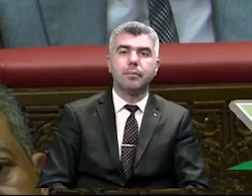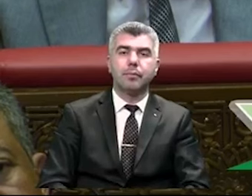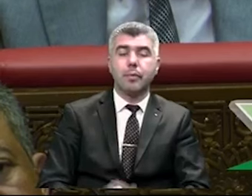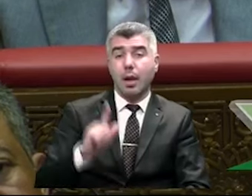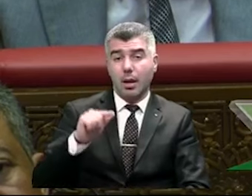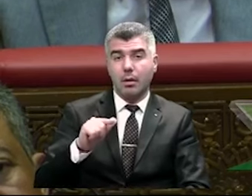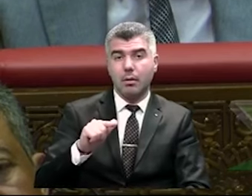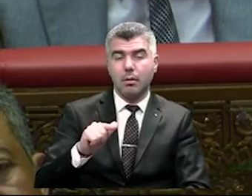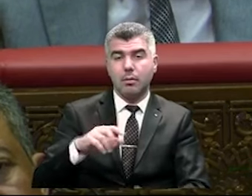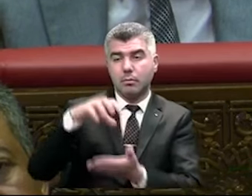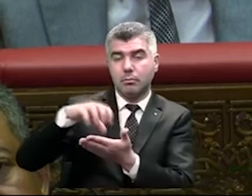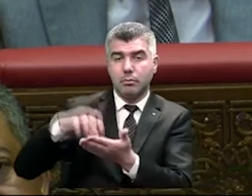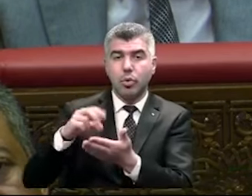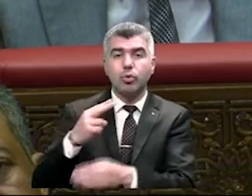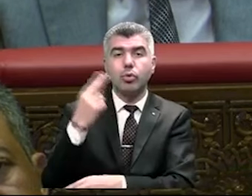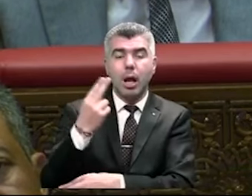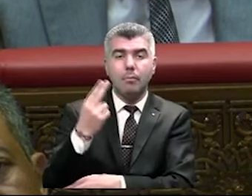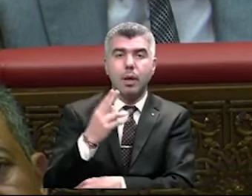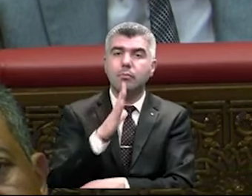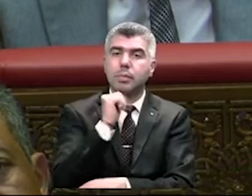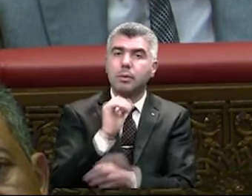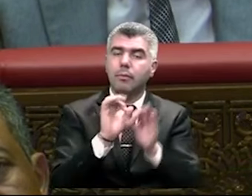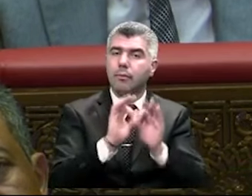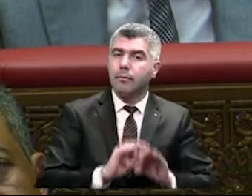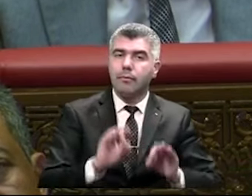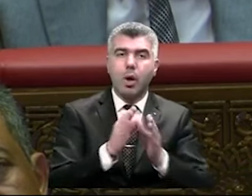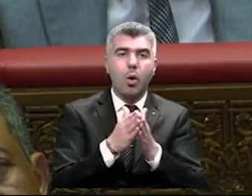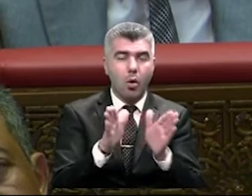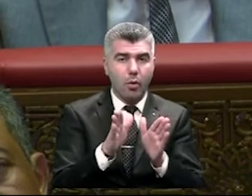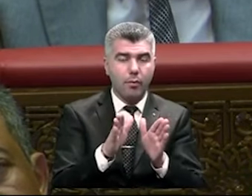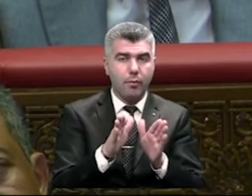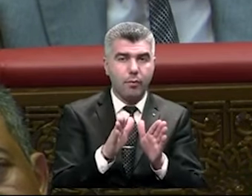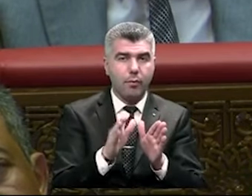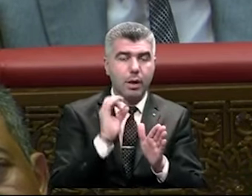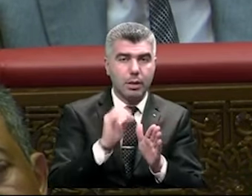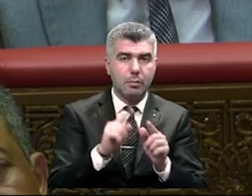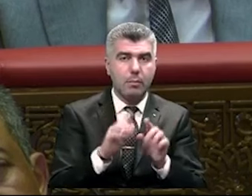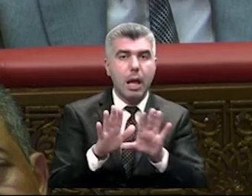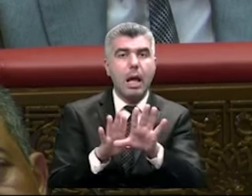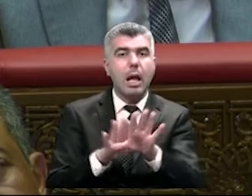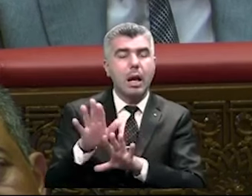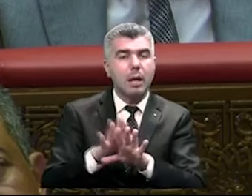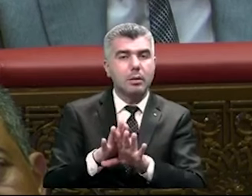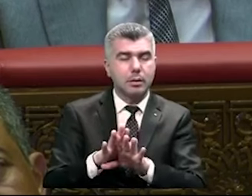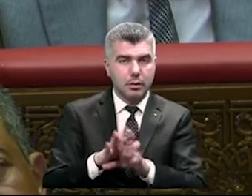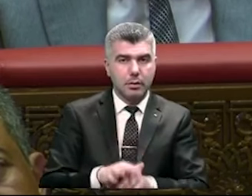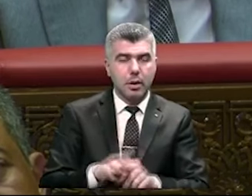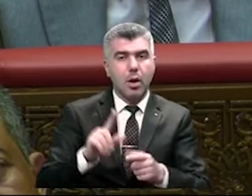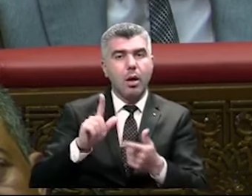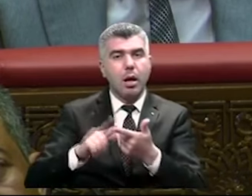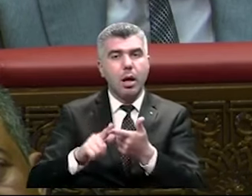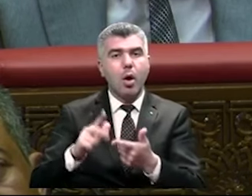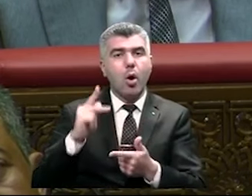بعض الاحياء الجامعيه الجديده لم يتم فتحها بعد كالحي الجامعي تلله باكادير والقنطره